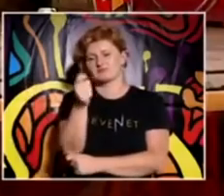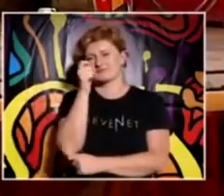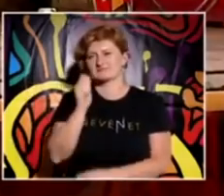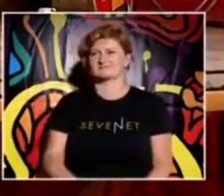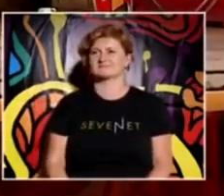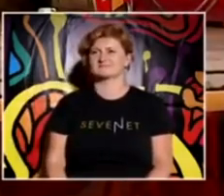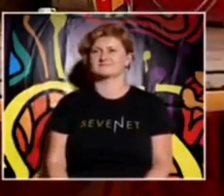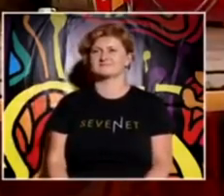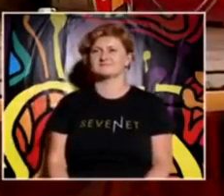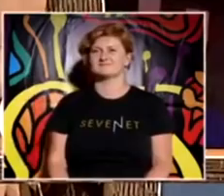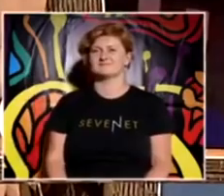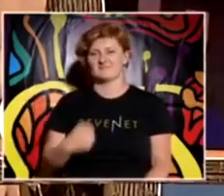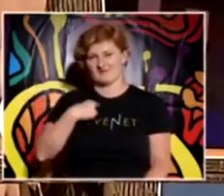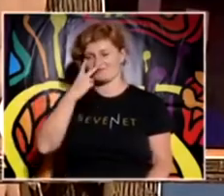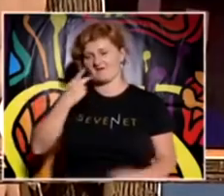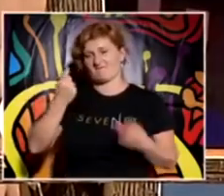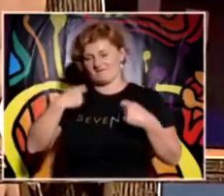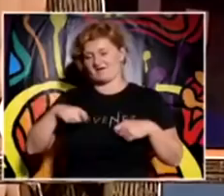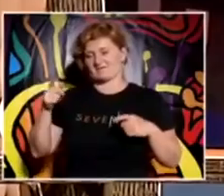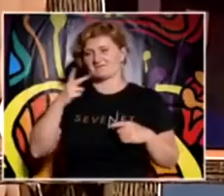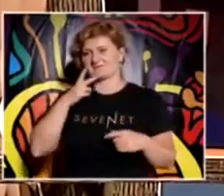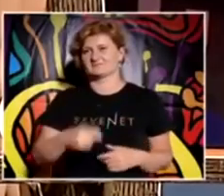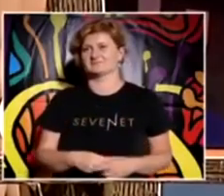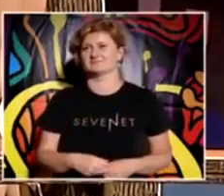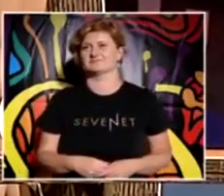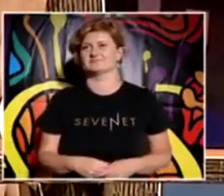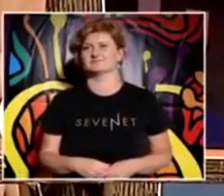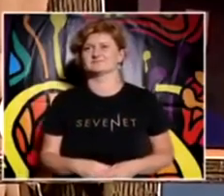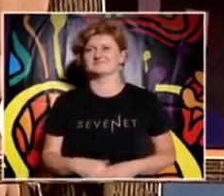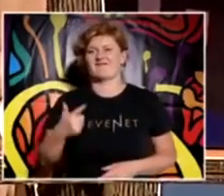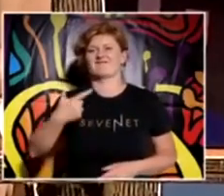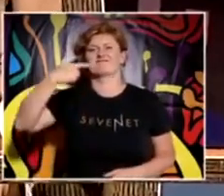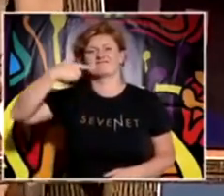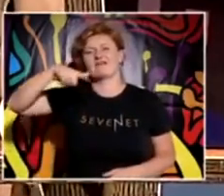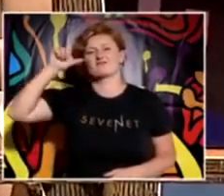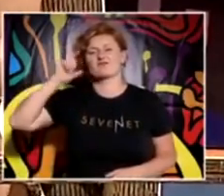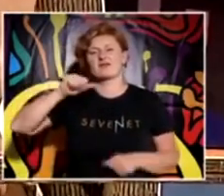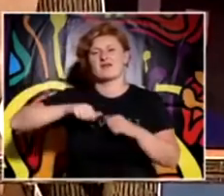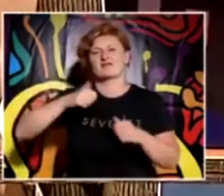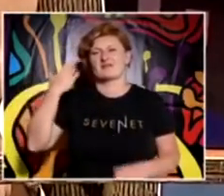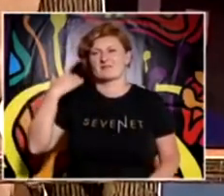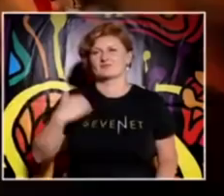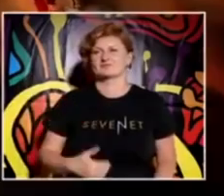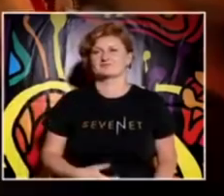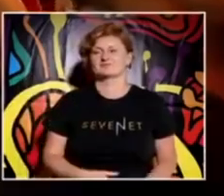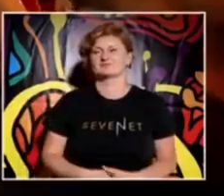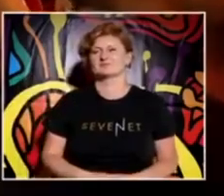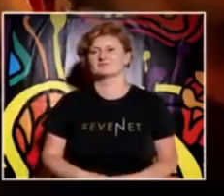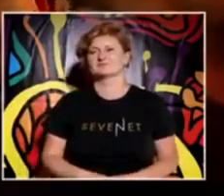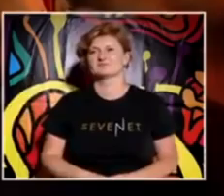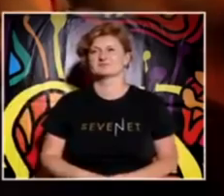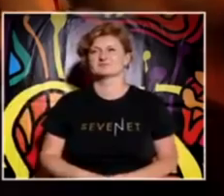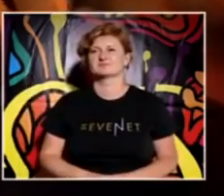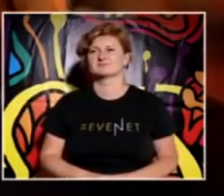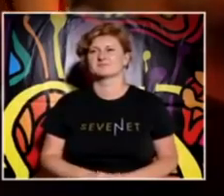robili? Tak? I ty się tak dajesz? To było 2000 lat temu. Ale pewne rzeczy się nie zmieniają.